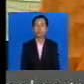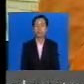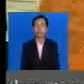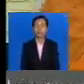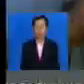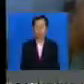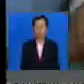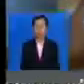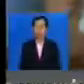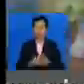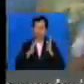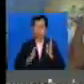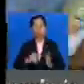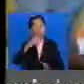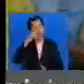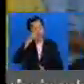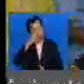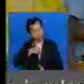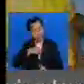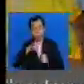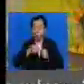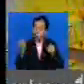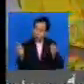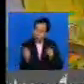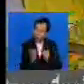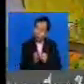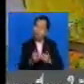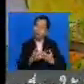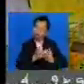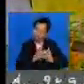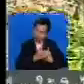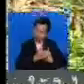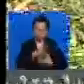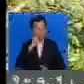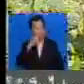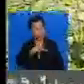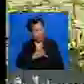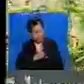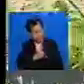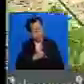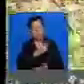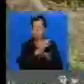สังคมของคนไทยเป็นสังคมที่อยู่ร่วมกันด้วยความรักความเอื้ออาทรความมีน้ำใ